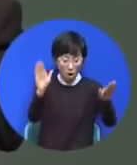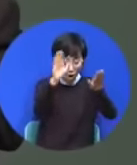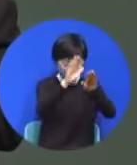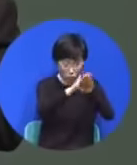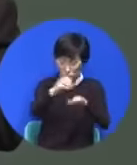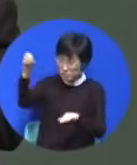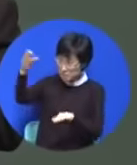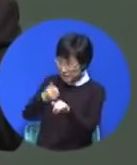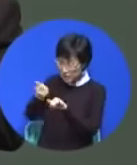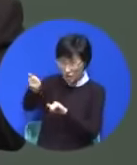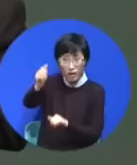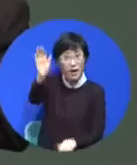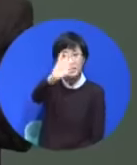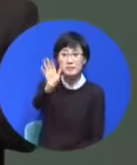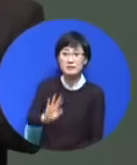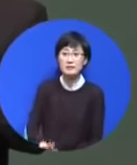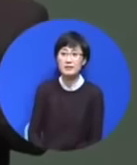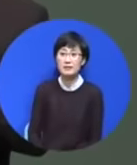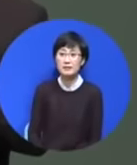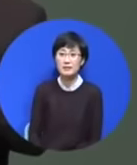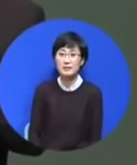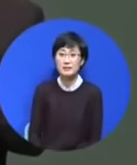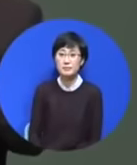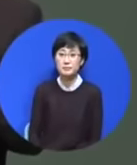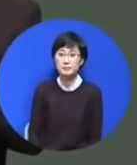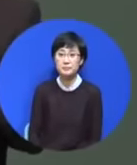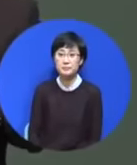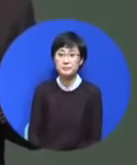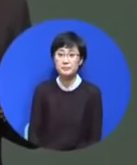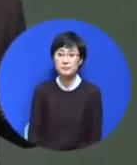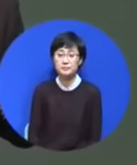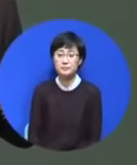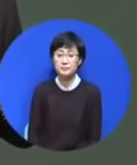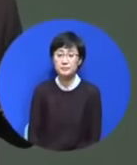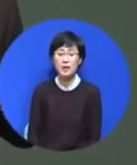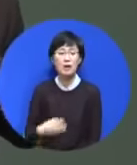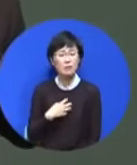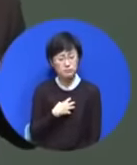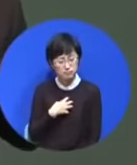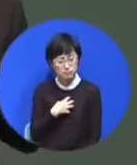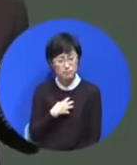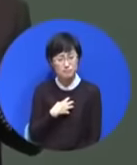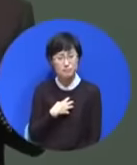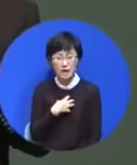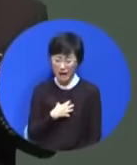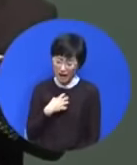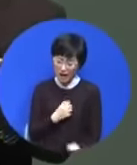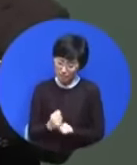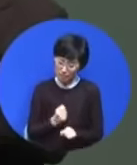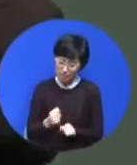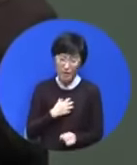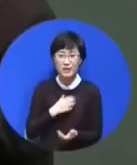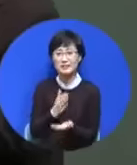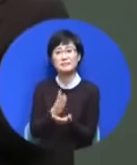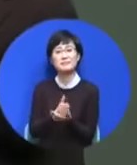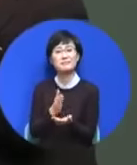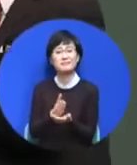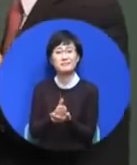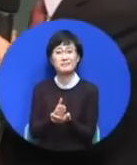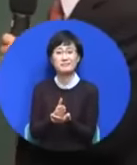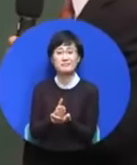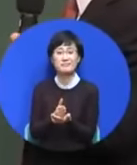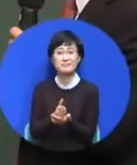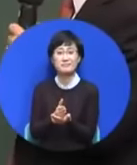적이 없어요 그렇지 않습니까 걱정하지 마시라 그 말이에요